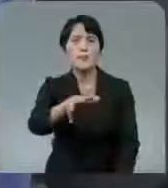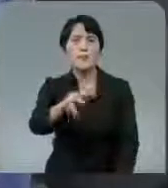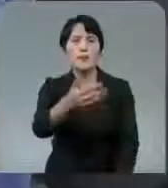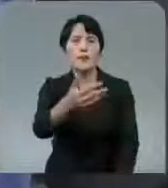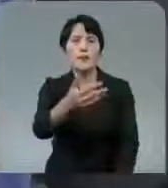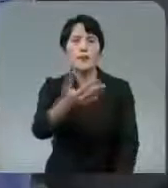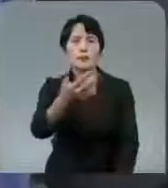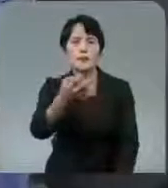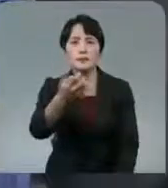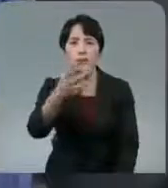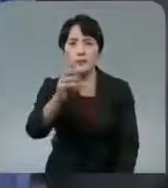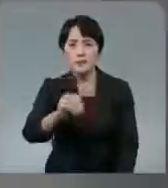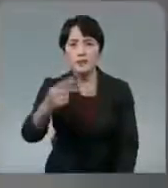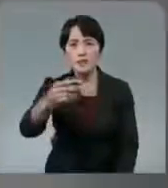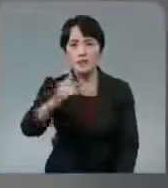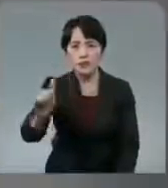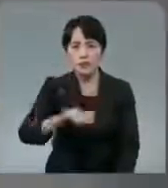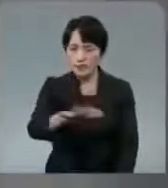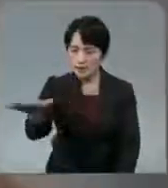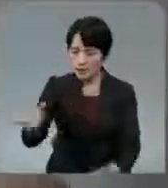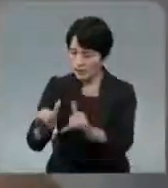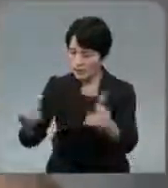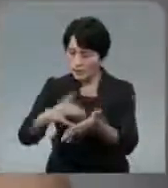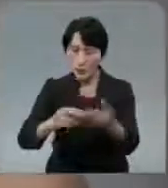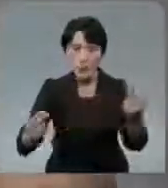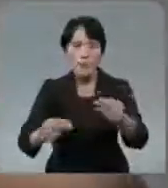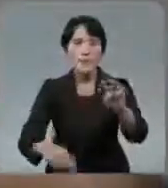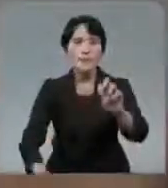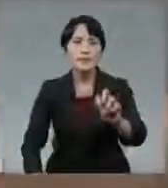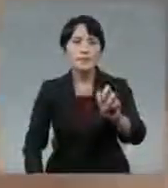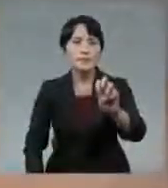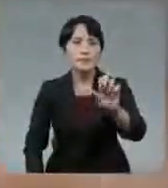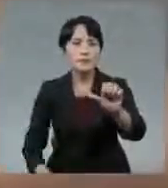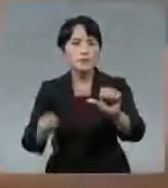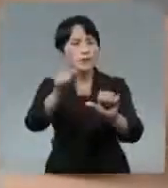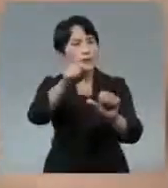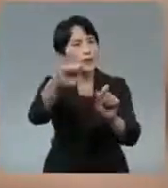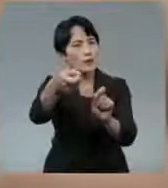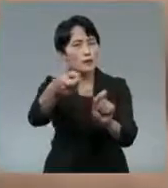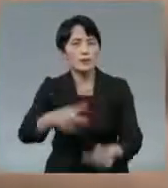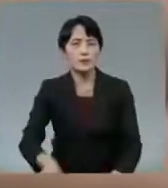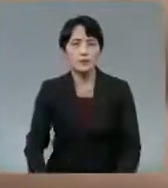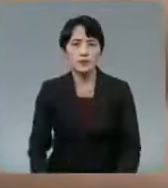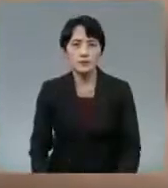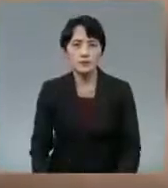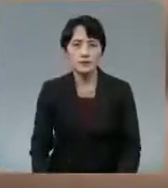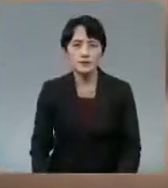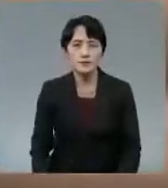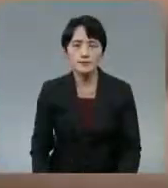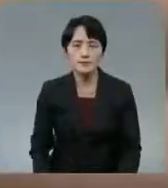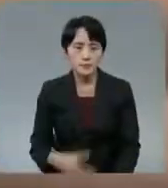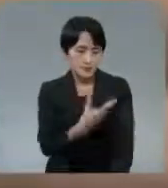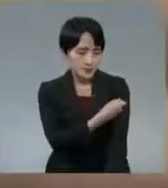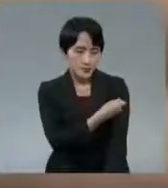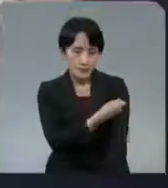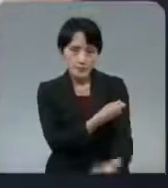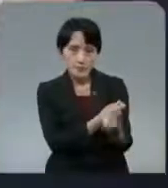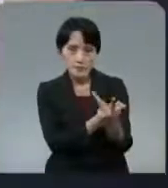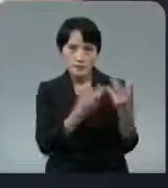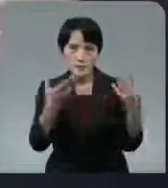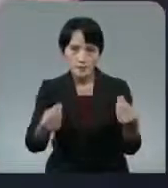477.000 menschen ihre erste coruna im volk die zahl der erst kämpften stieg damit auf 18 38 millionen